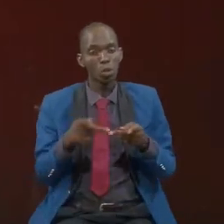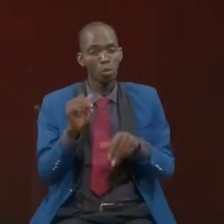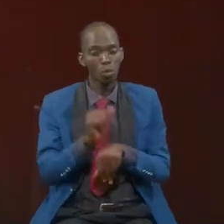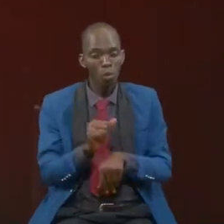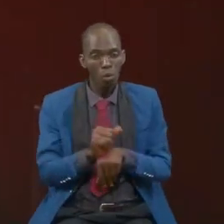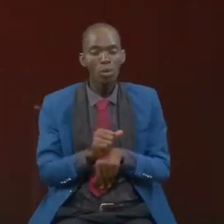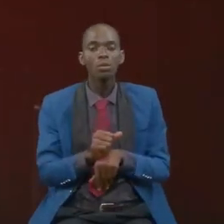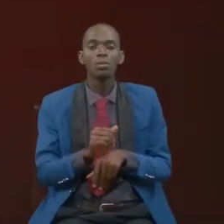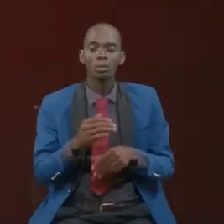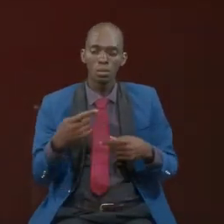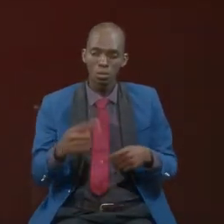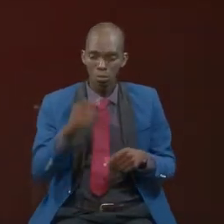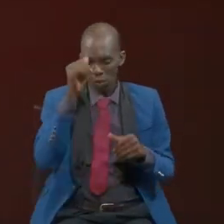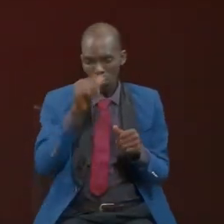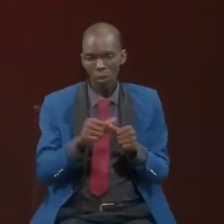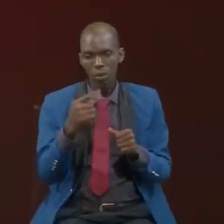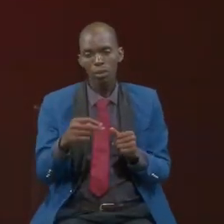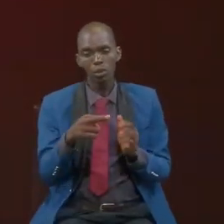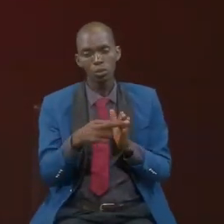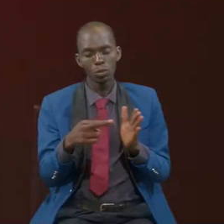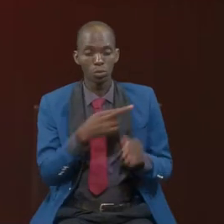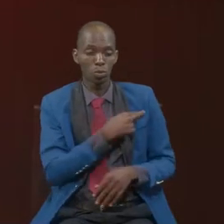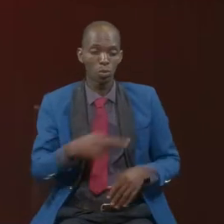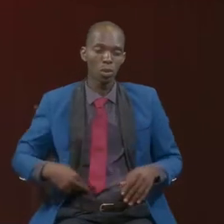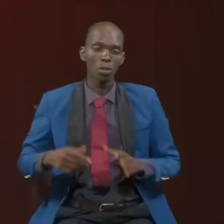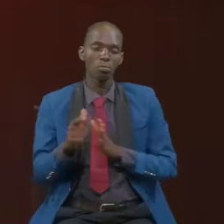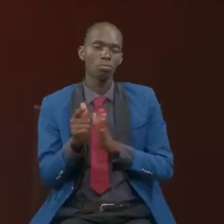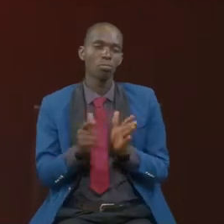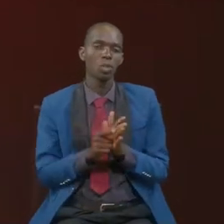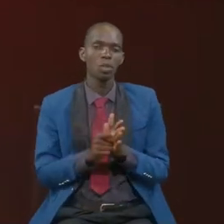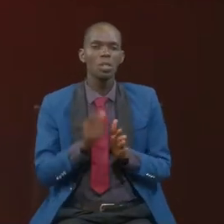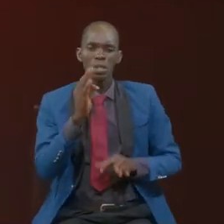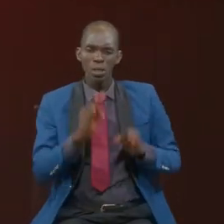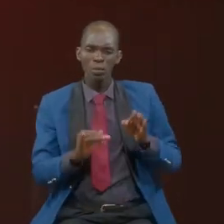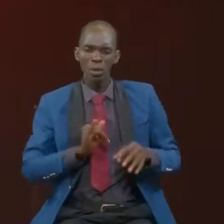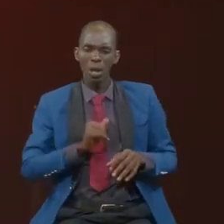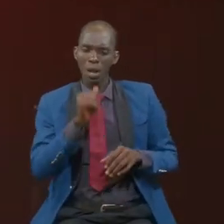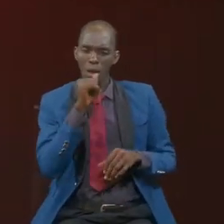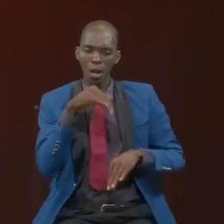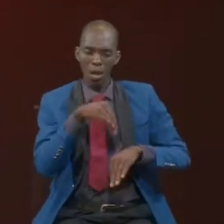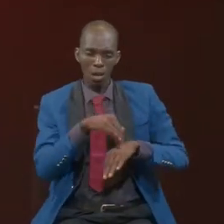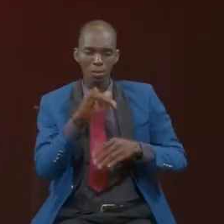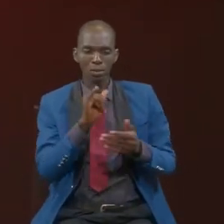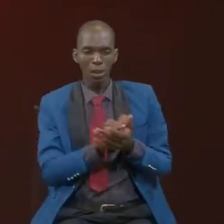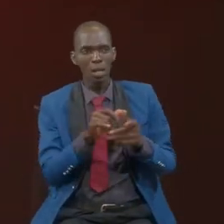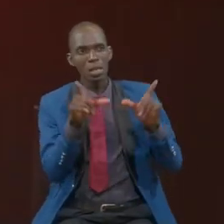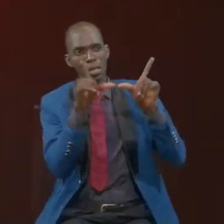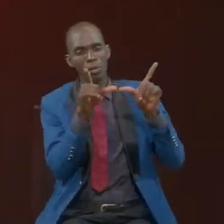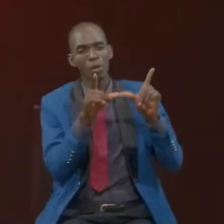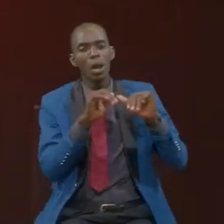euh chez vous pratique au service pratiquez la loi royale ouais si je suis à ça